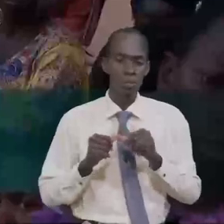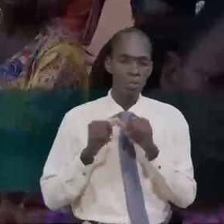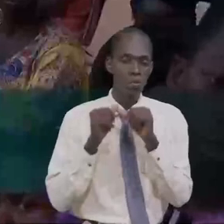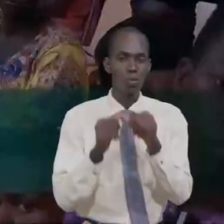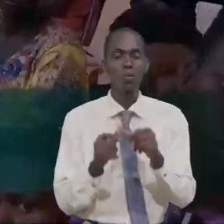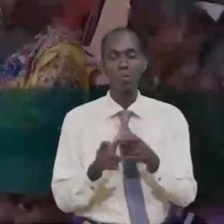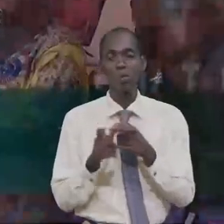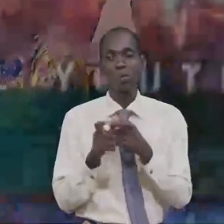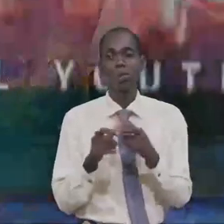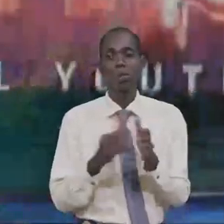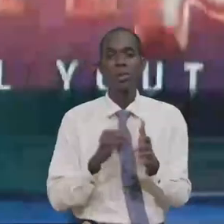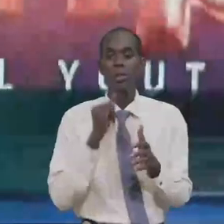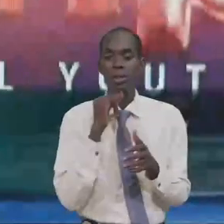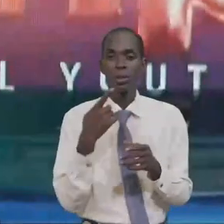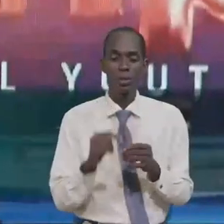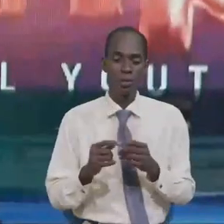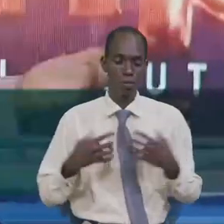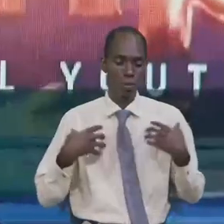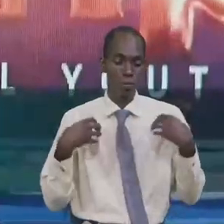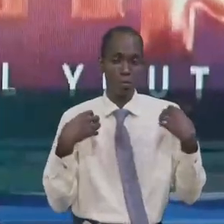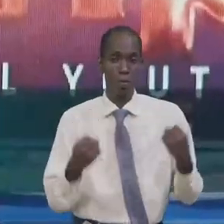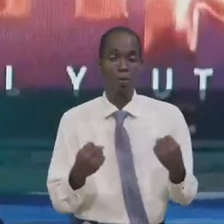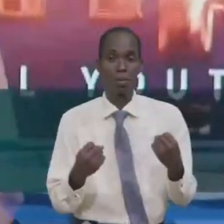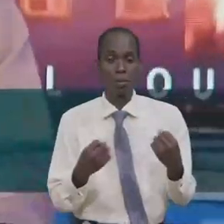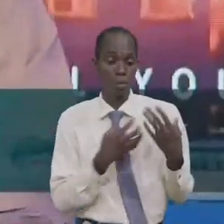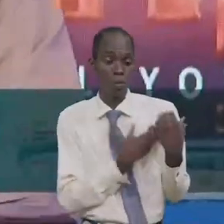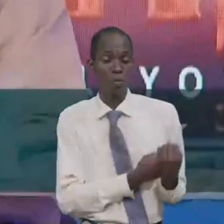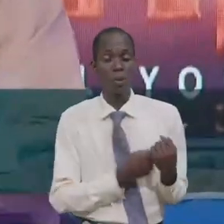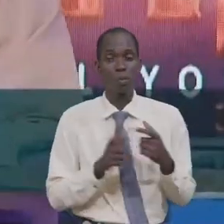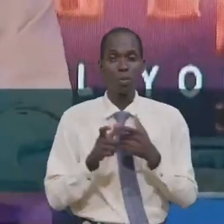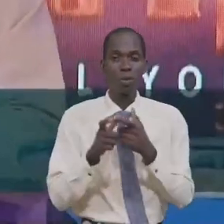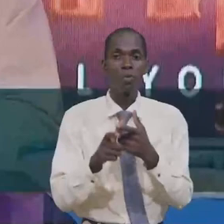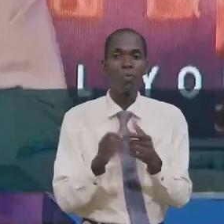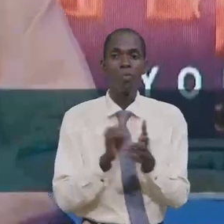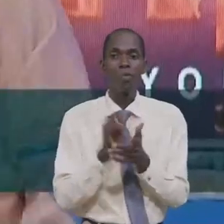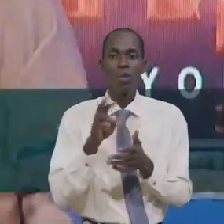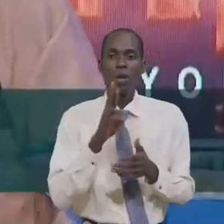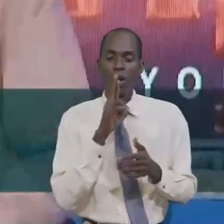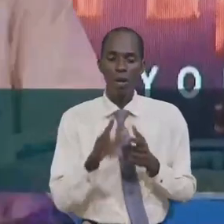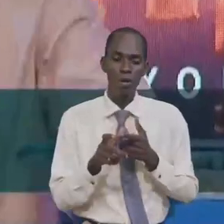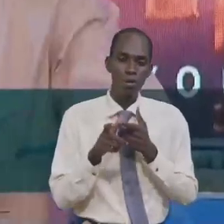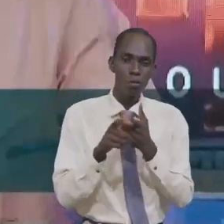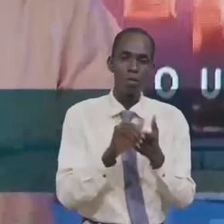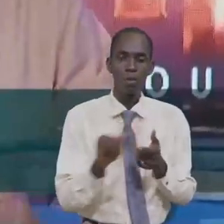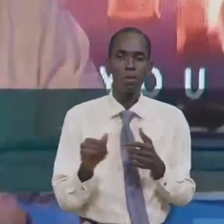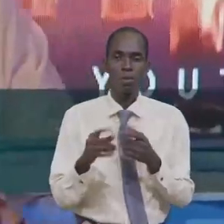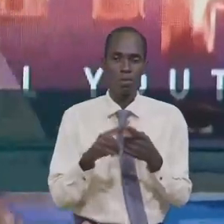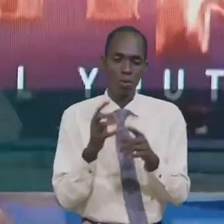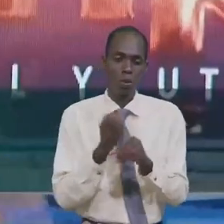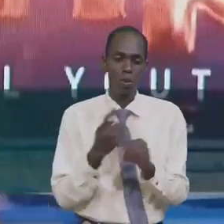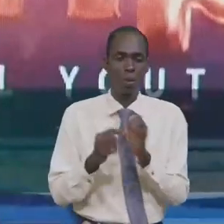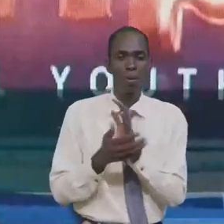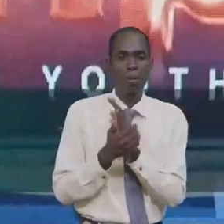la poursuite confiante c'est la poursuite que tu poursuivre la maîtrise la poursuite de la